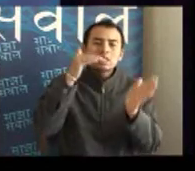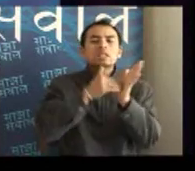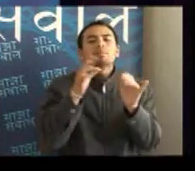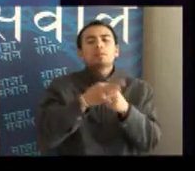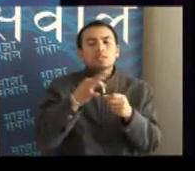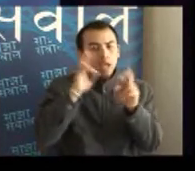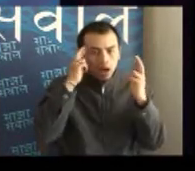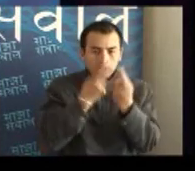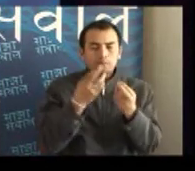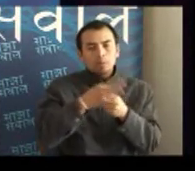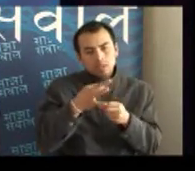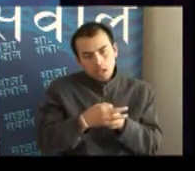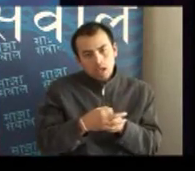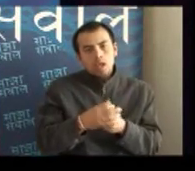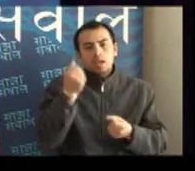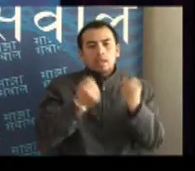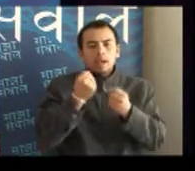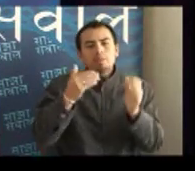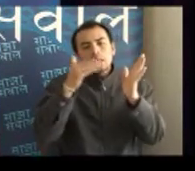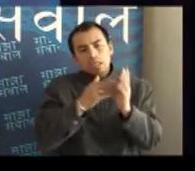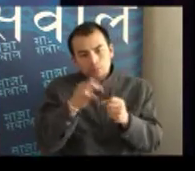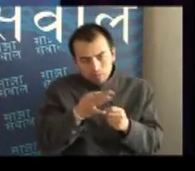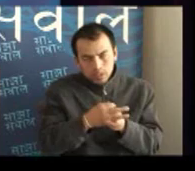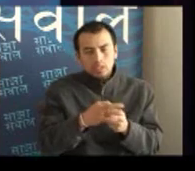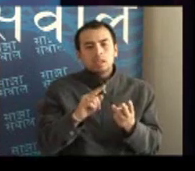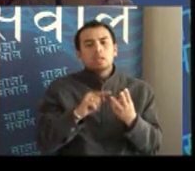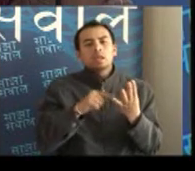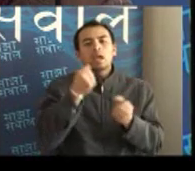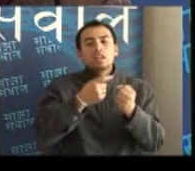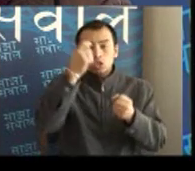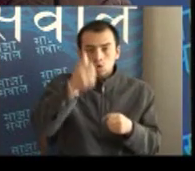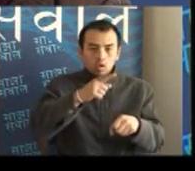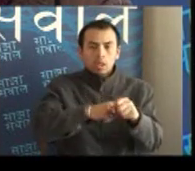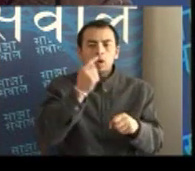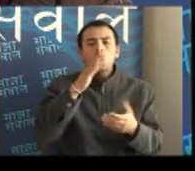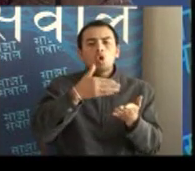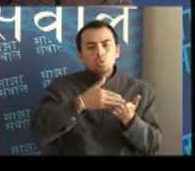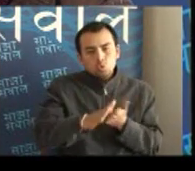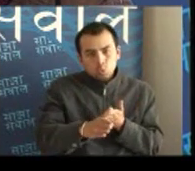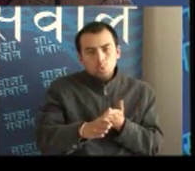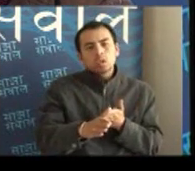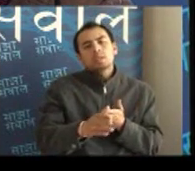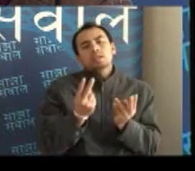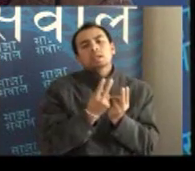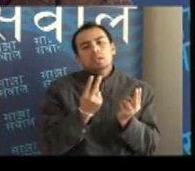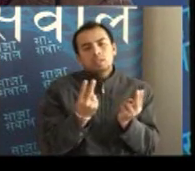सिटहरूको व्यवस्था आरक्षणको व्यवस्था गाडीमा सिटको व्यवस्था गाडी ल्याउँदाखेरि करको छुट दिने यी लगायतका व्यवस्थाहरू त छन्